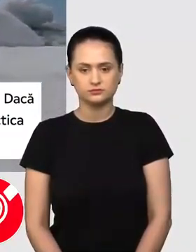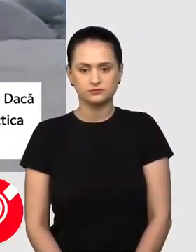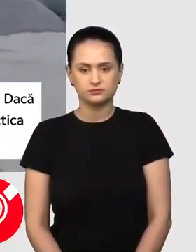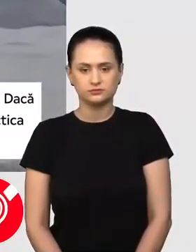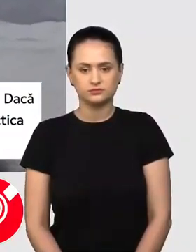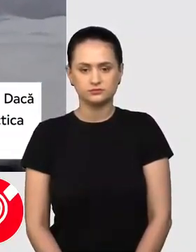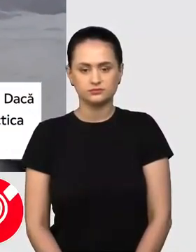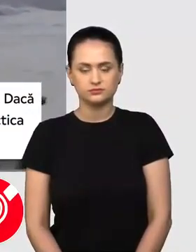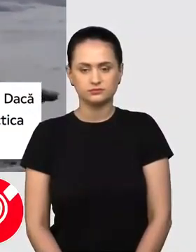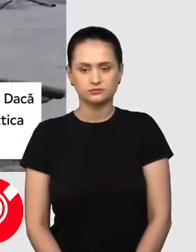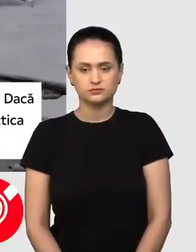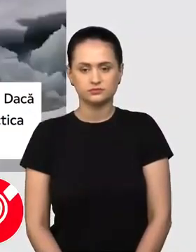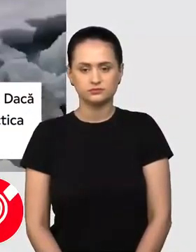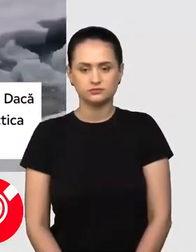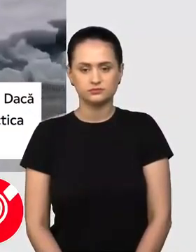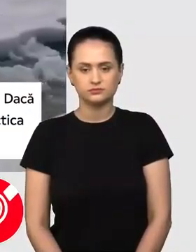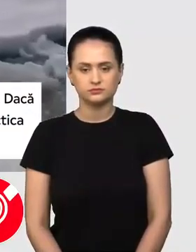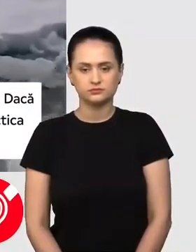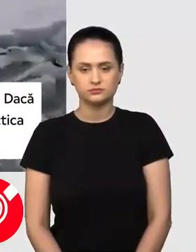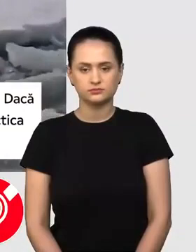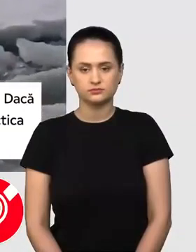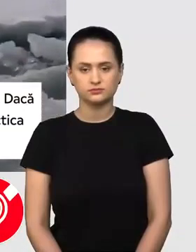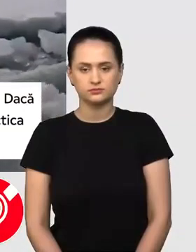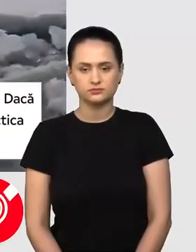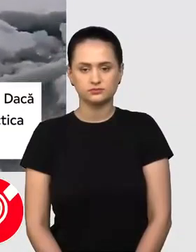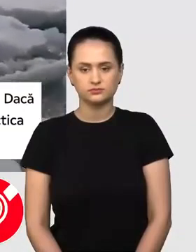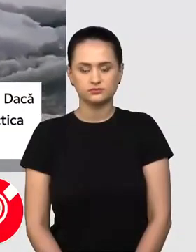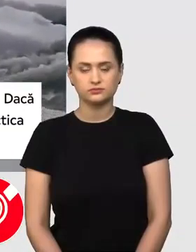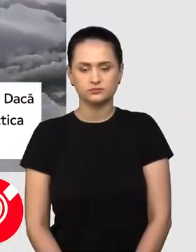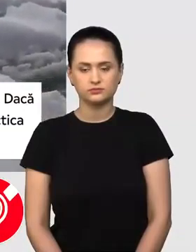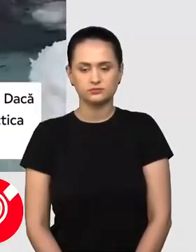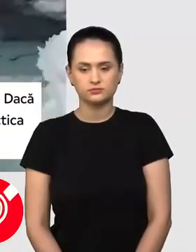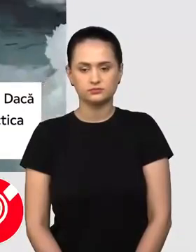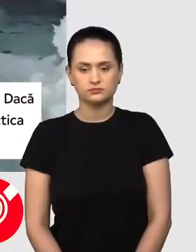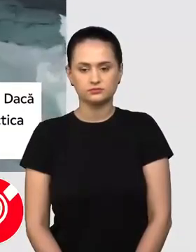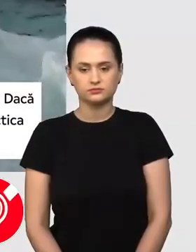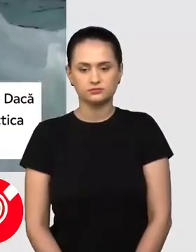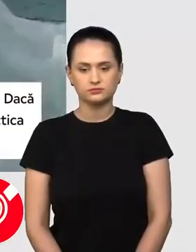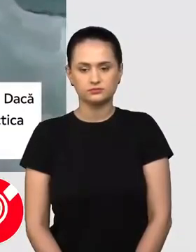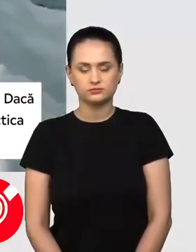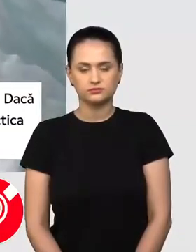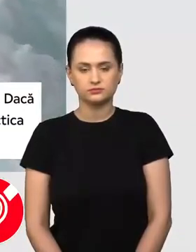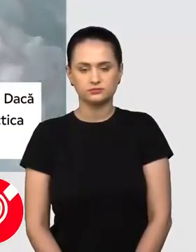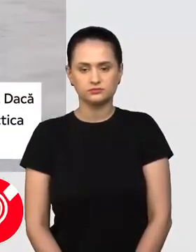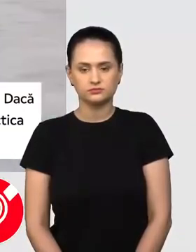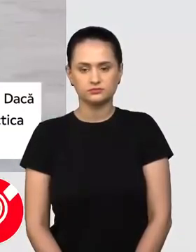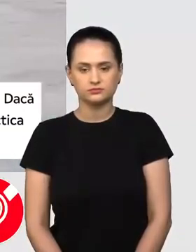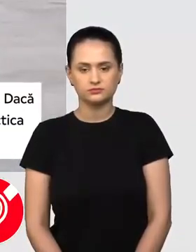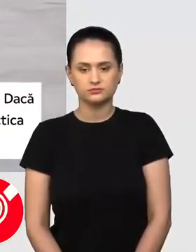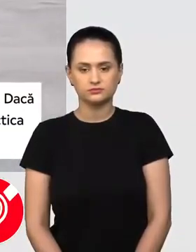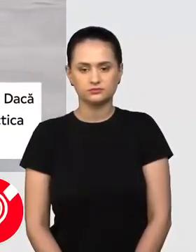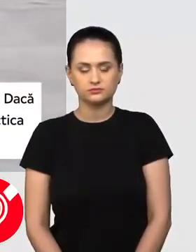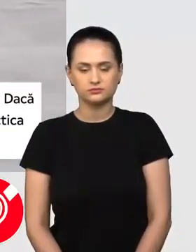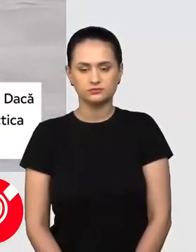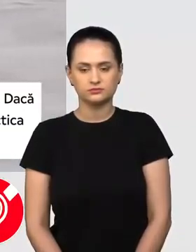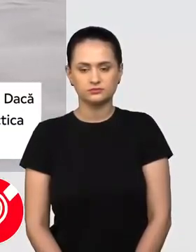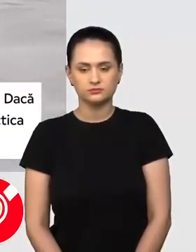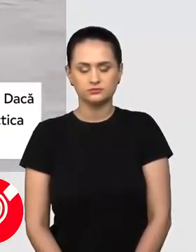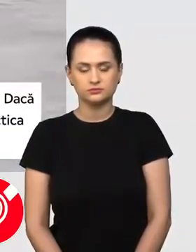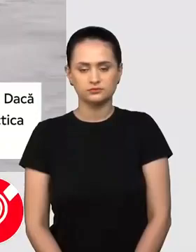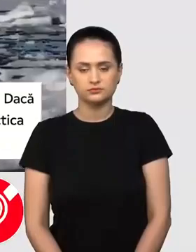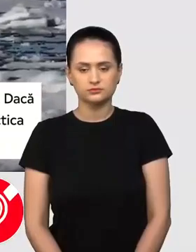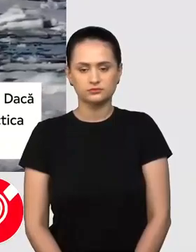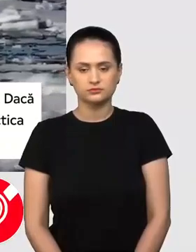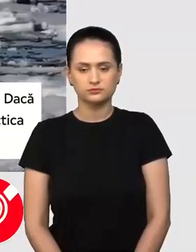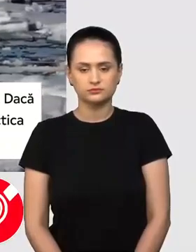că Statele Unite, Canada, se confruntă cu fenomene meteo devastatoare.